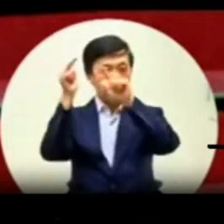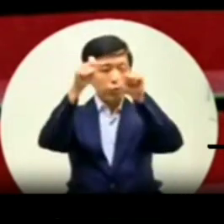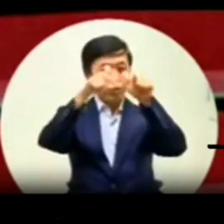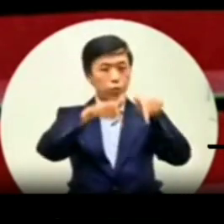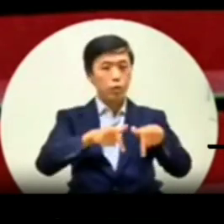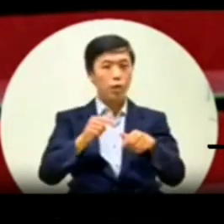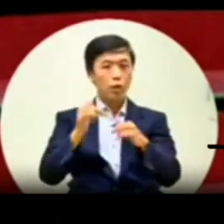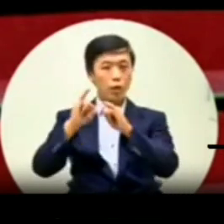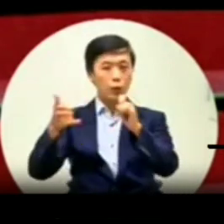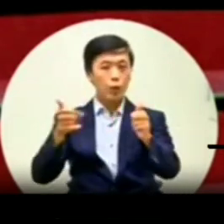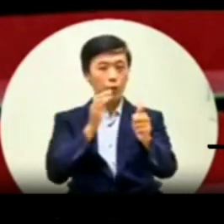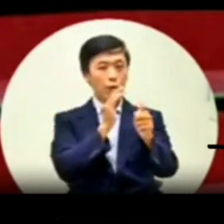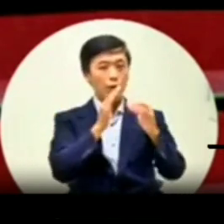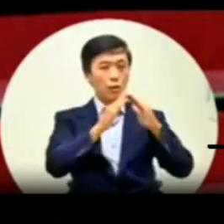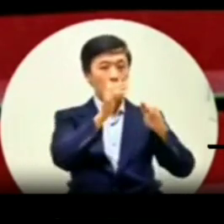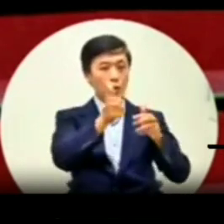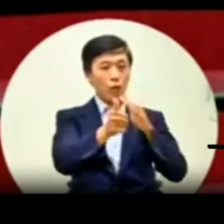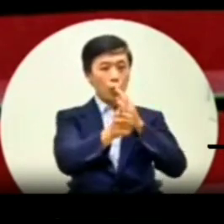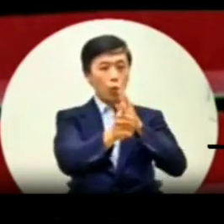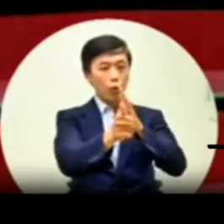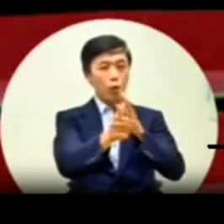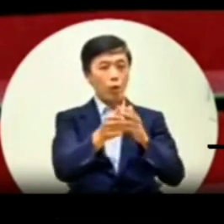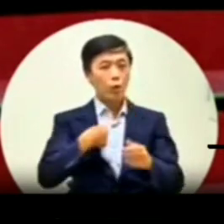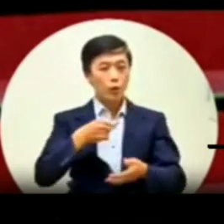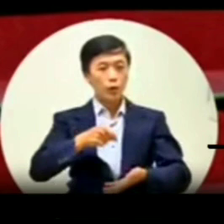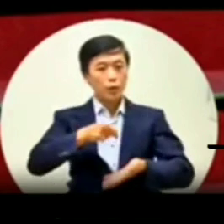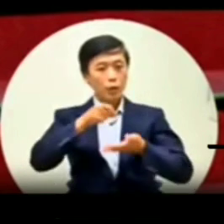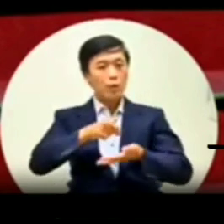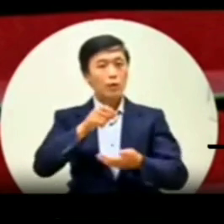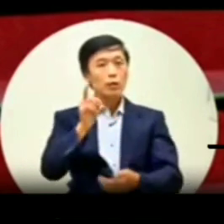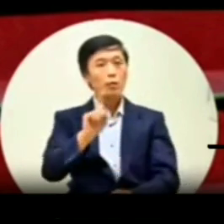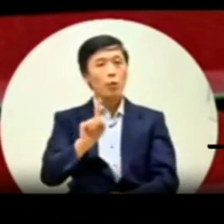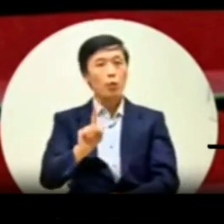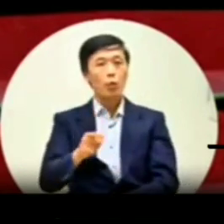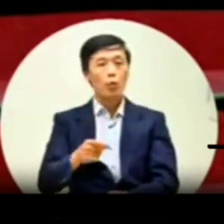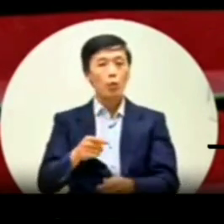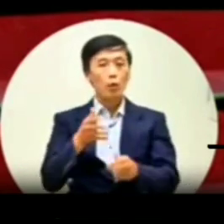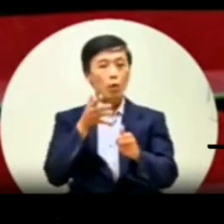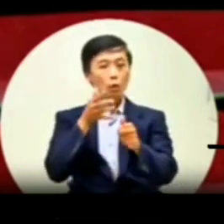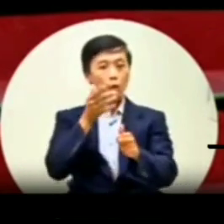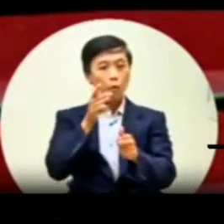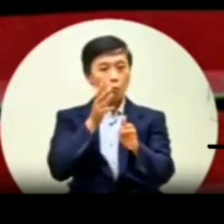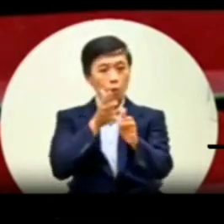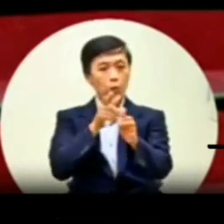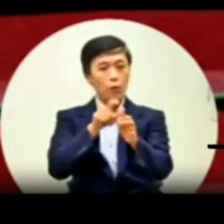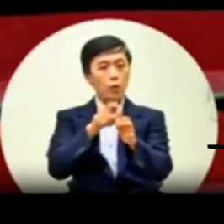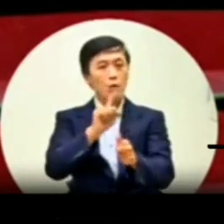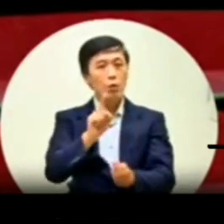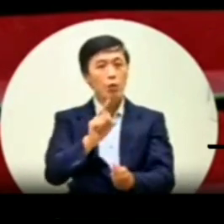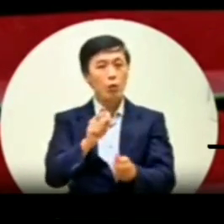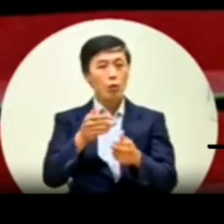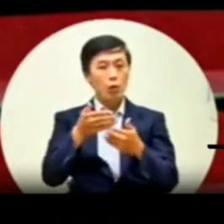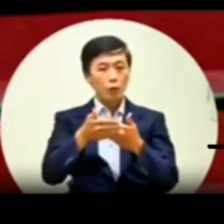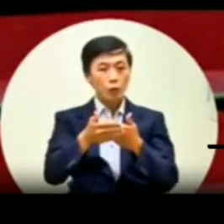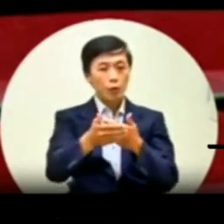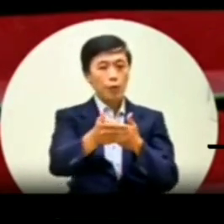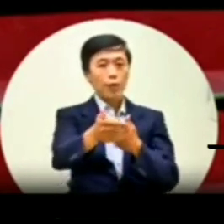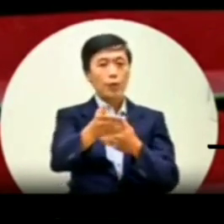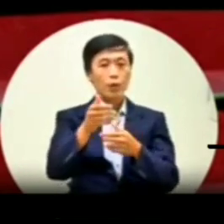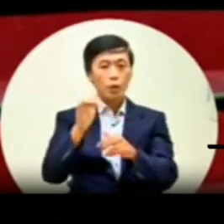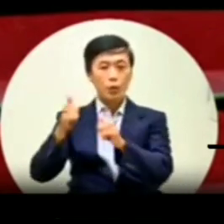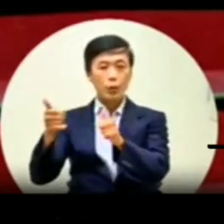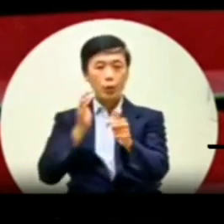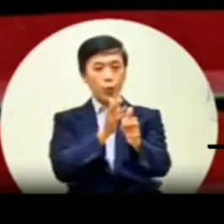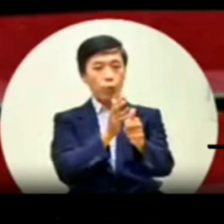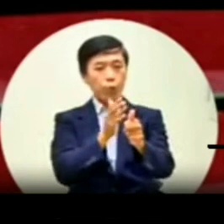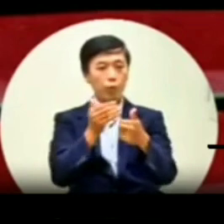的质询，其实我心里面也颇担心的。那问题出在哪里？在一路上面的这些质询的过程里面，我